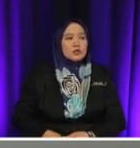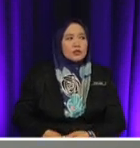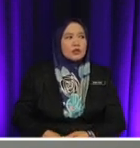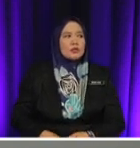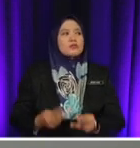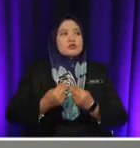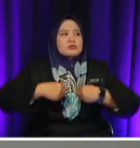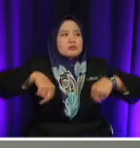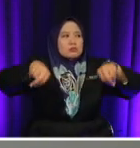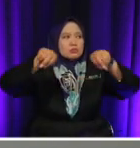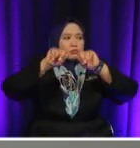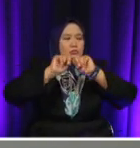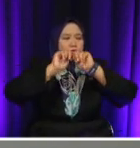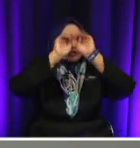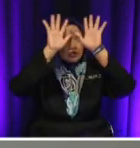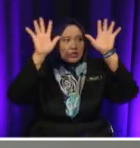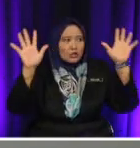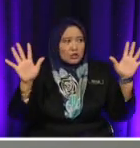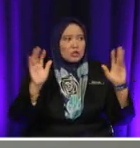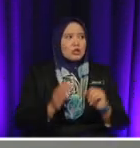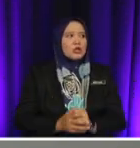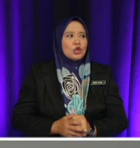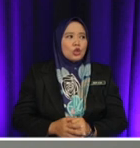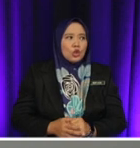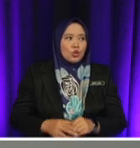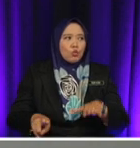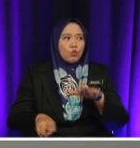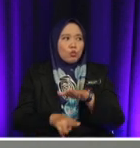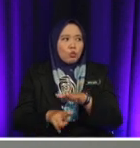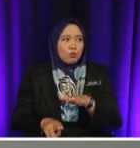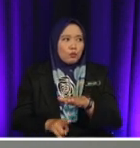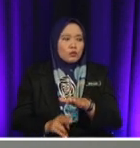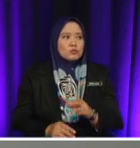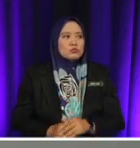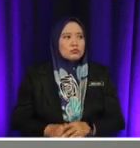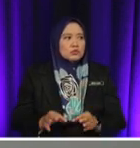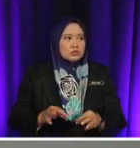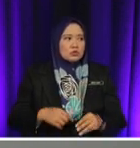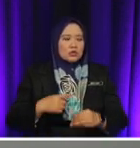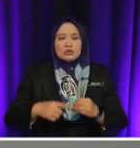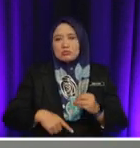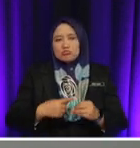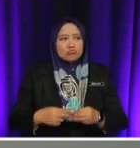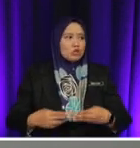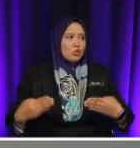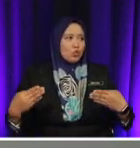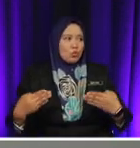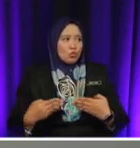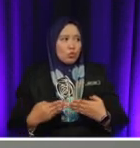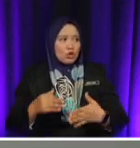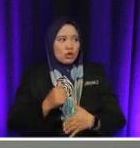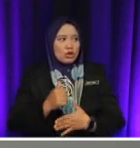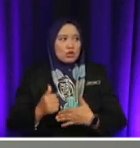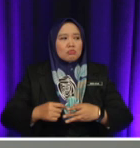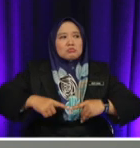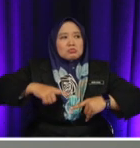antara dua pembolehubah iaitu dimanipulasi dan juga pembolehubah bergerak bergerak Balas oke contoh kita ada